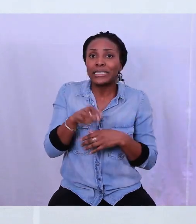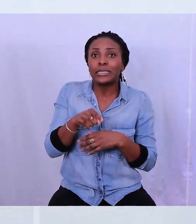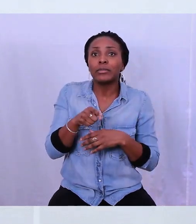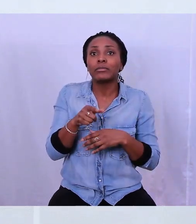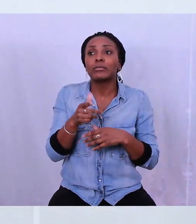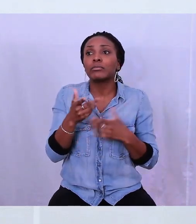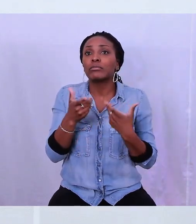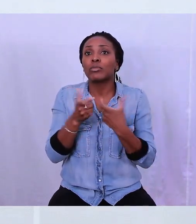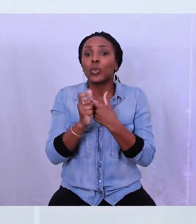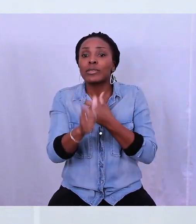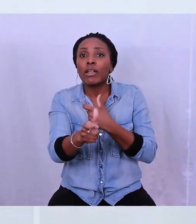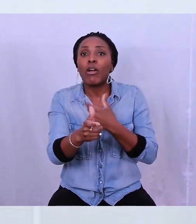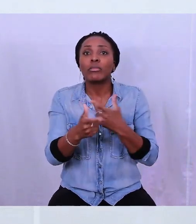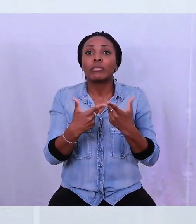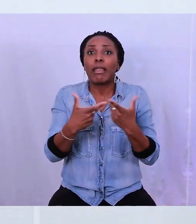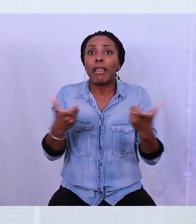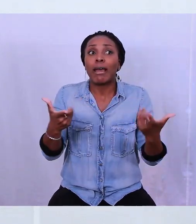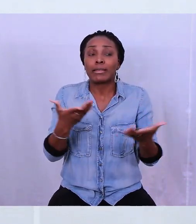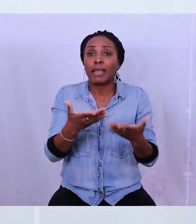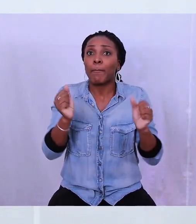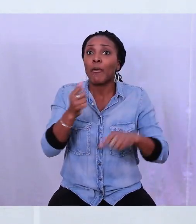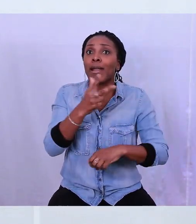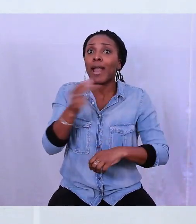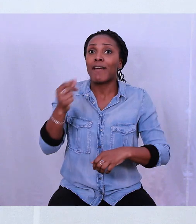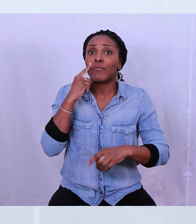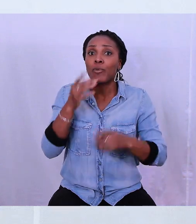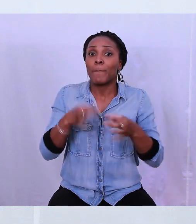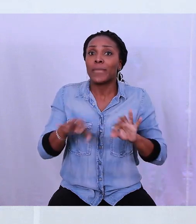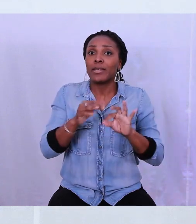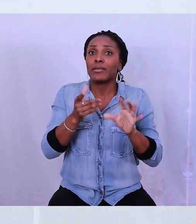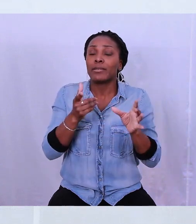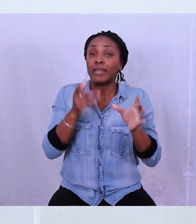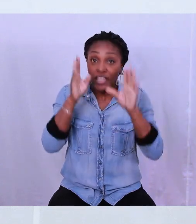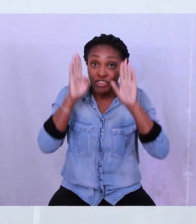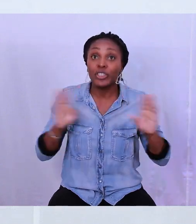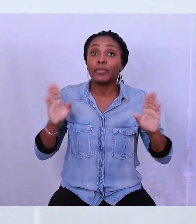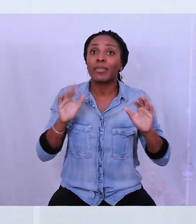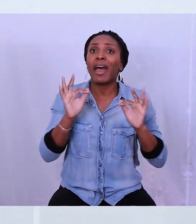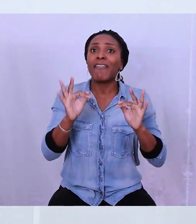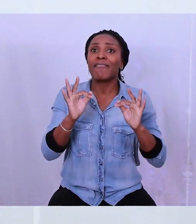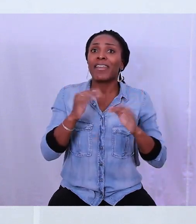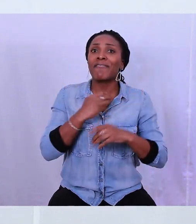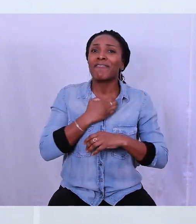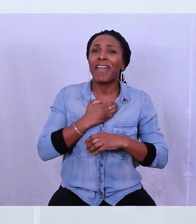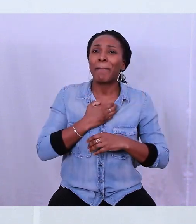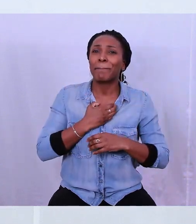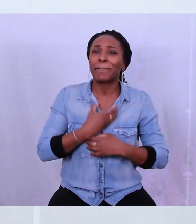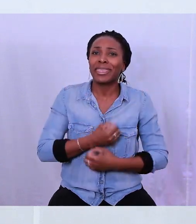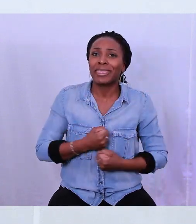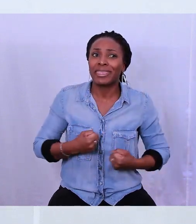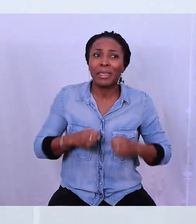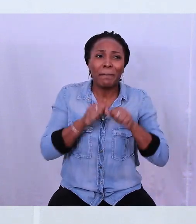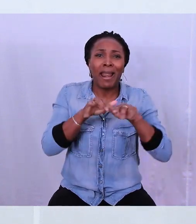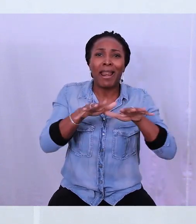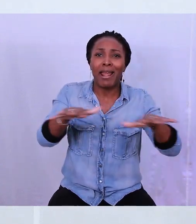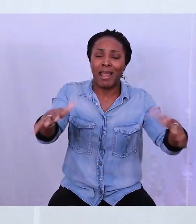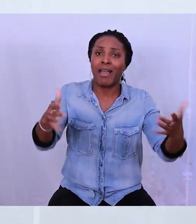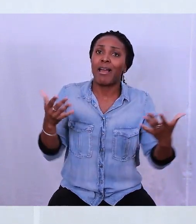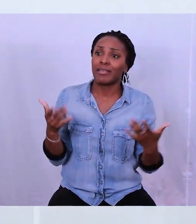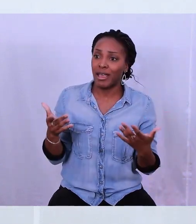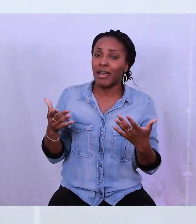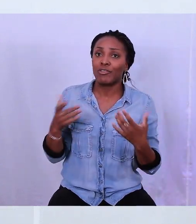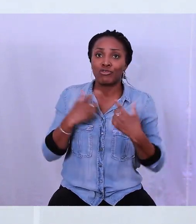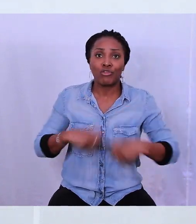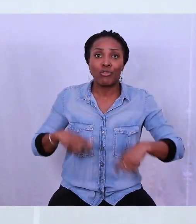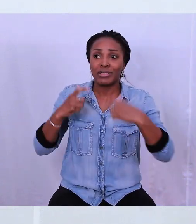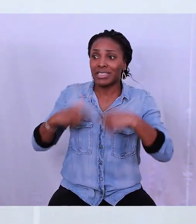une circonstance qui allait devenir grave pour le pays d'Égypte. La solution qu'il va apporter,